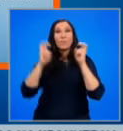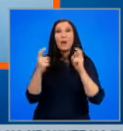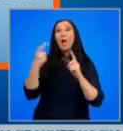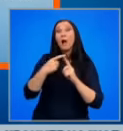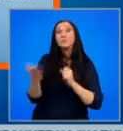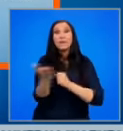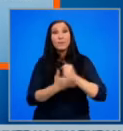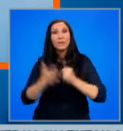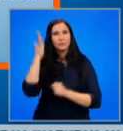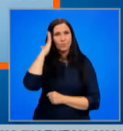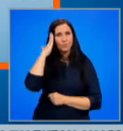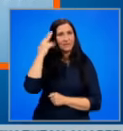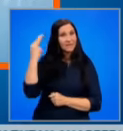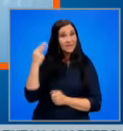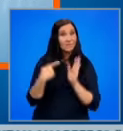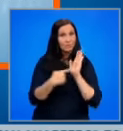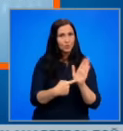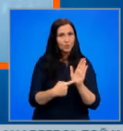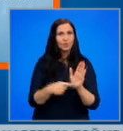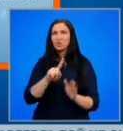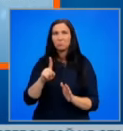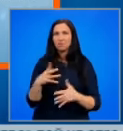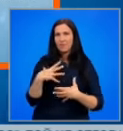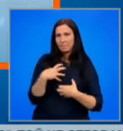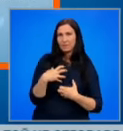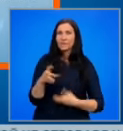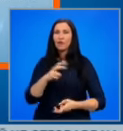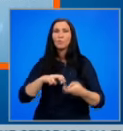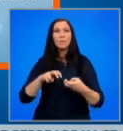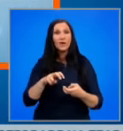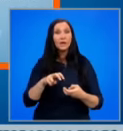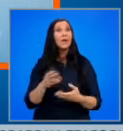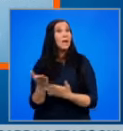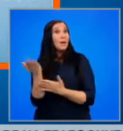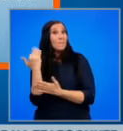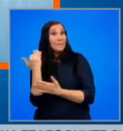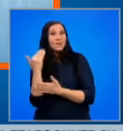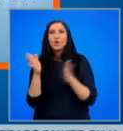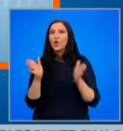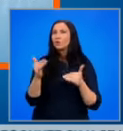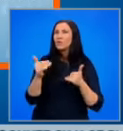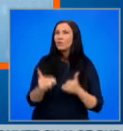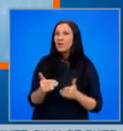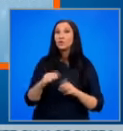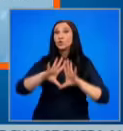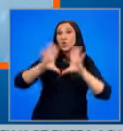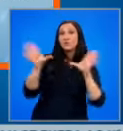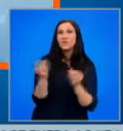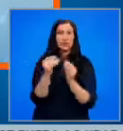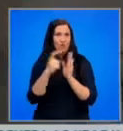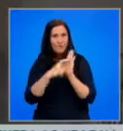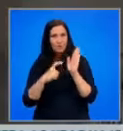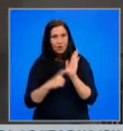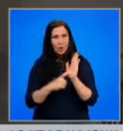към Земеделското министерство. Посочват, че не се притесняват от проверки. При предишни е установявано, че всичко е по